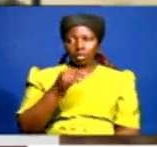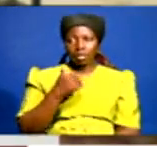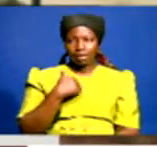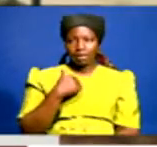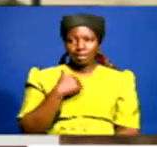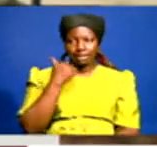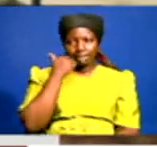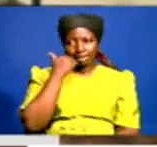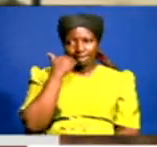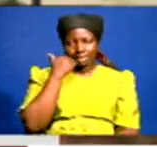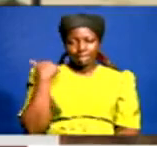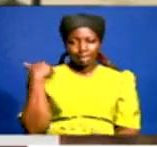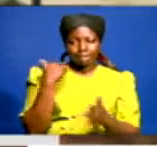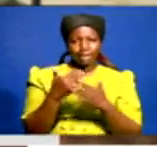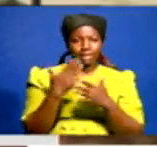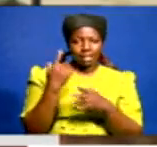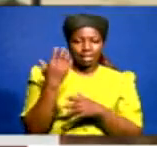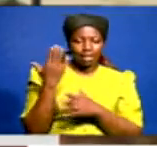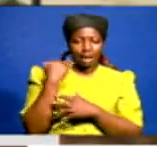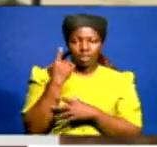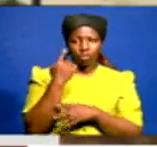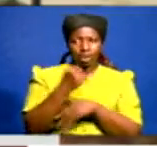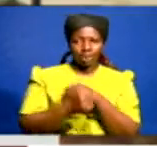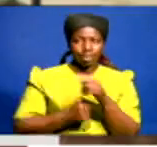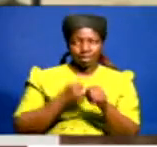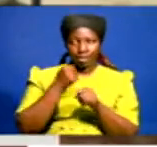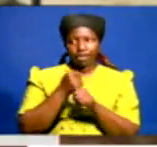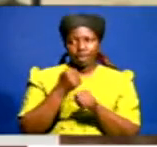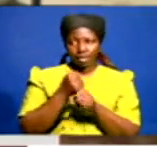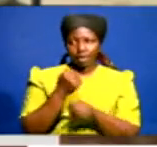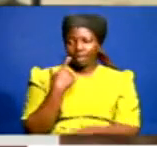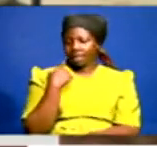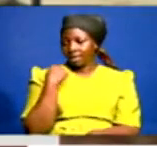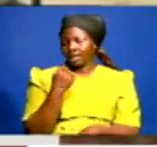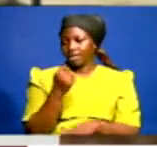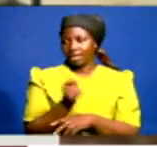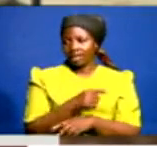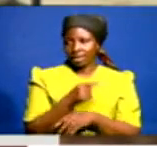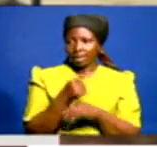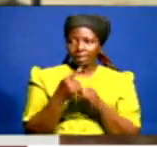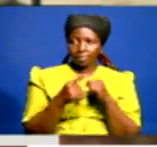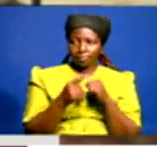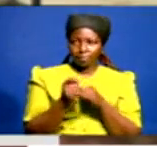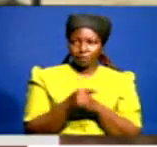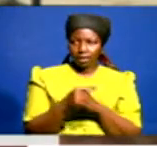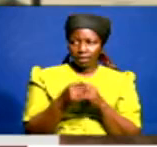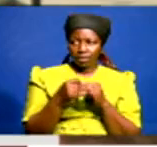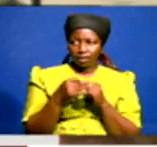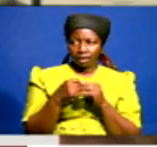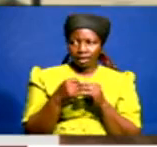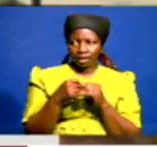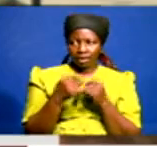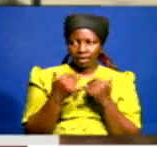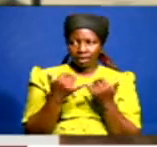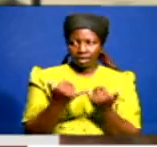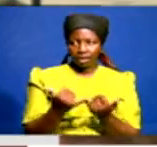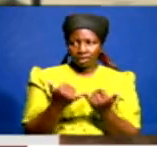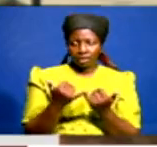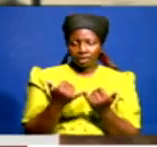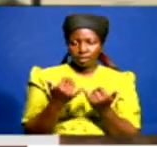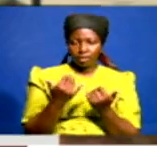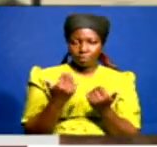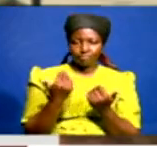mwaka mmoja uliopita, na hivi majuzi kuanzia mwezi wa 8 hivi ameweza kufanyiwa